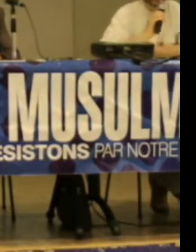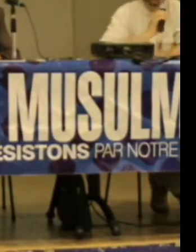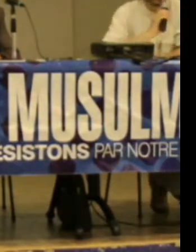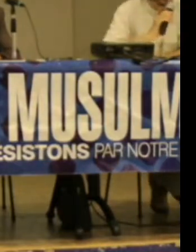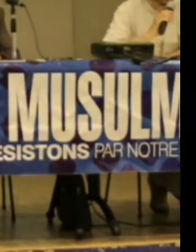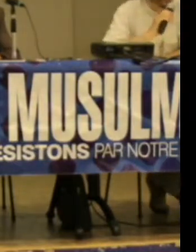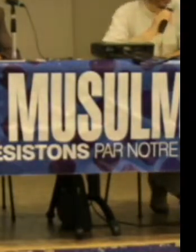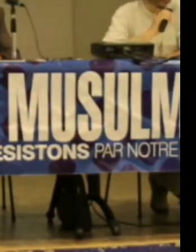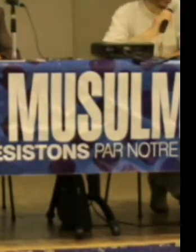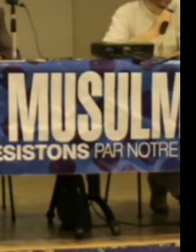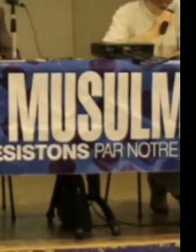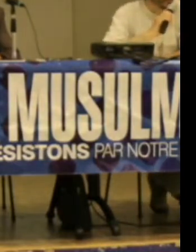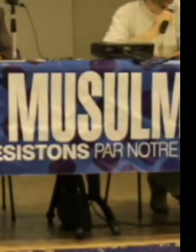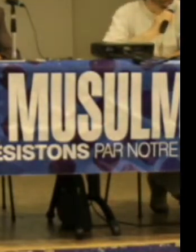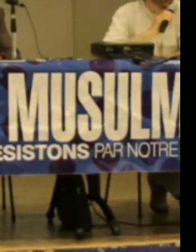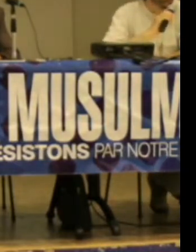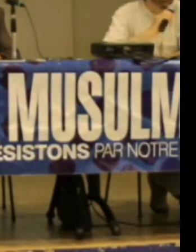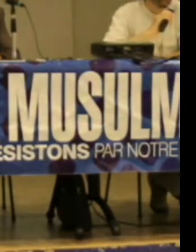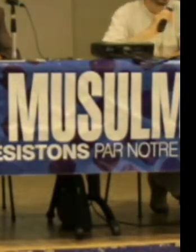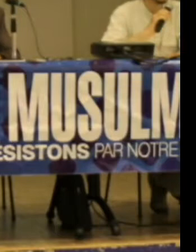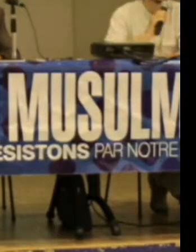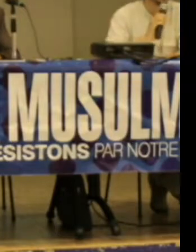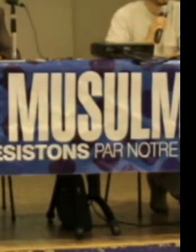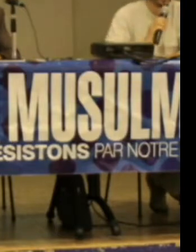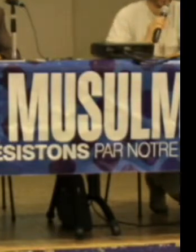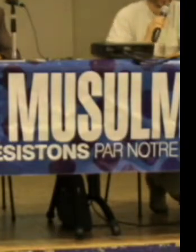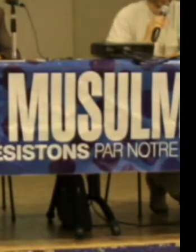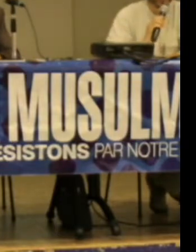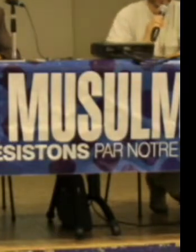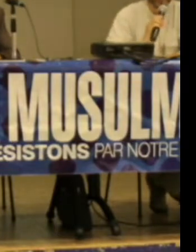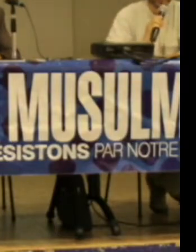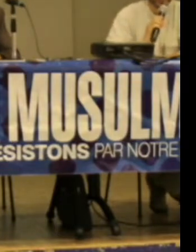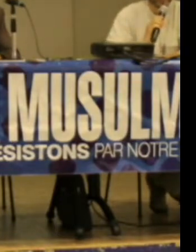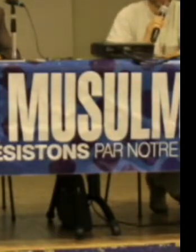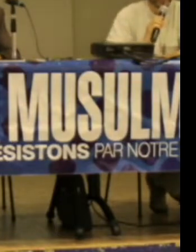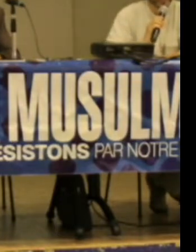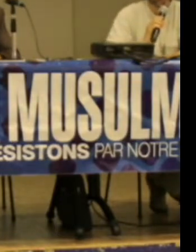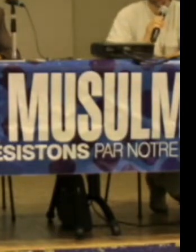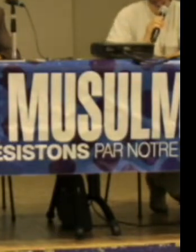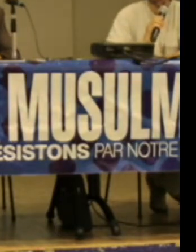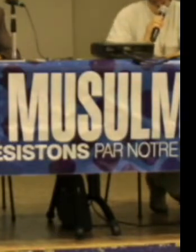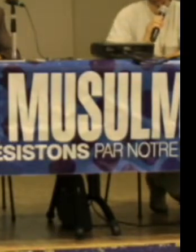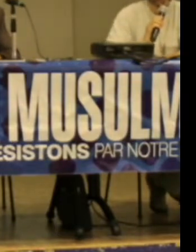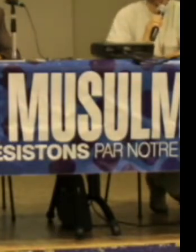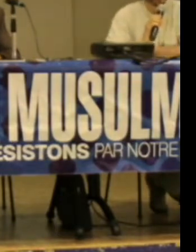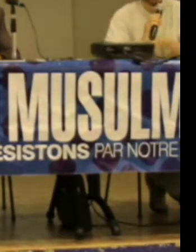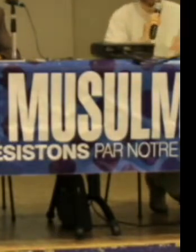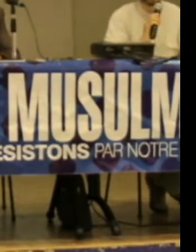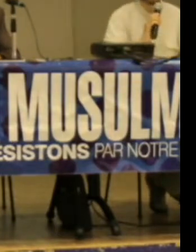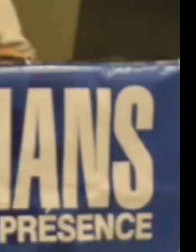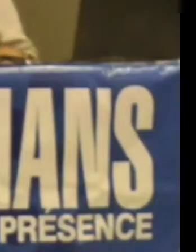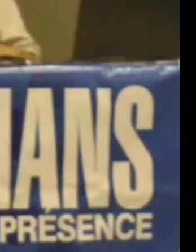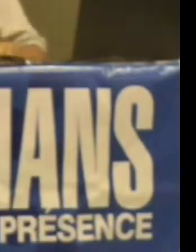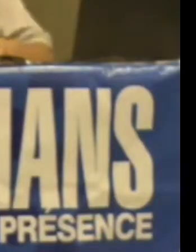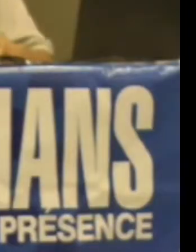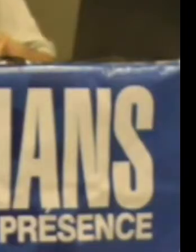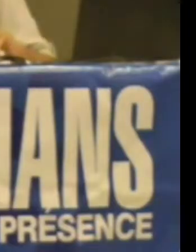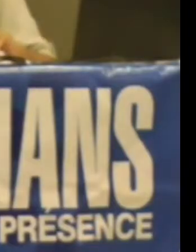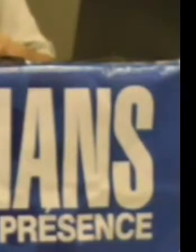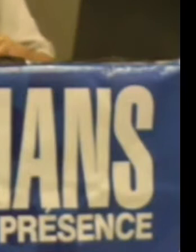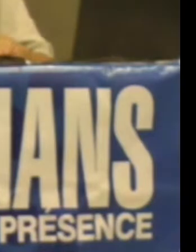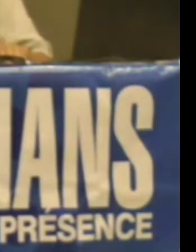alaikum. On m'a désigné donc pour présenter un petit peu l'UFCM, l'Union française des consommateurs musulmans.